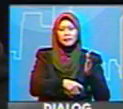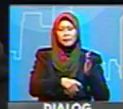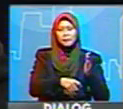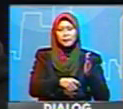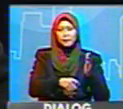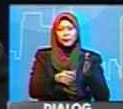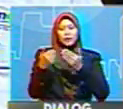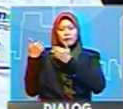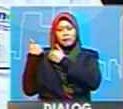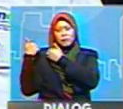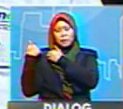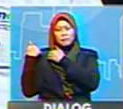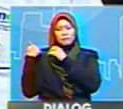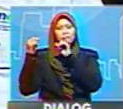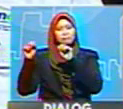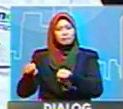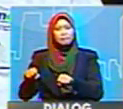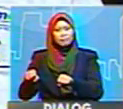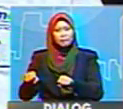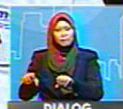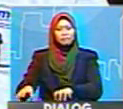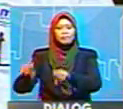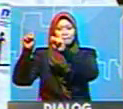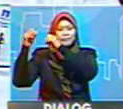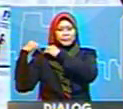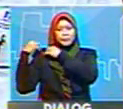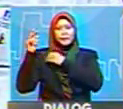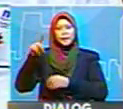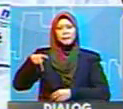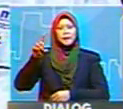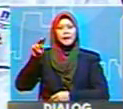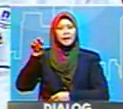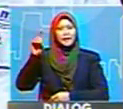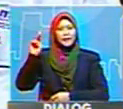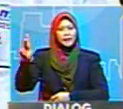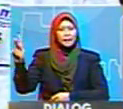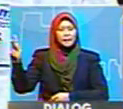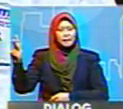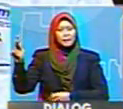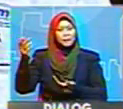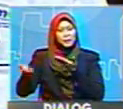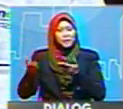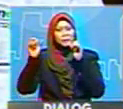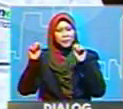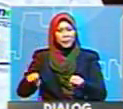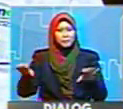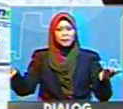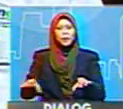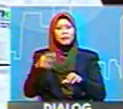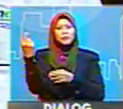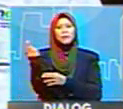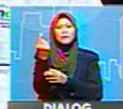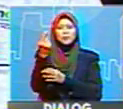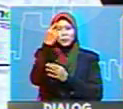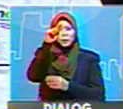er banyak yang boleh dimainkan oleh KK dan saya percaya saya yakin saya yakin KPK akan melakukan sesuatu yang akan